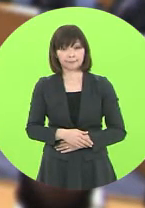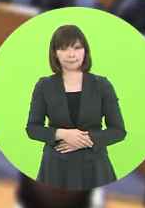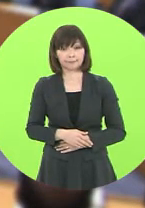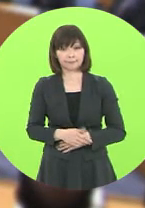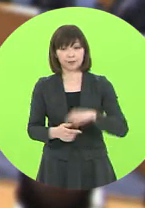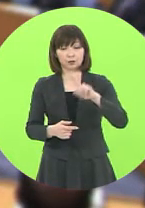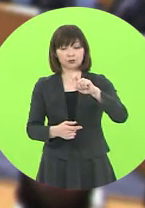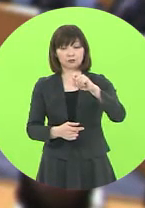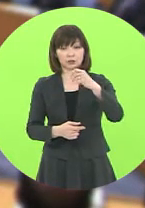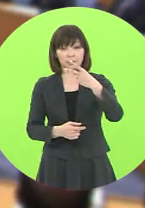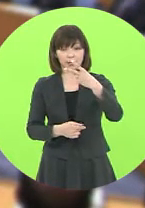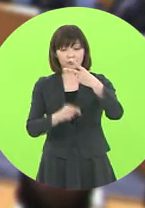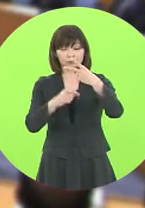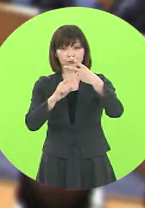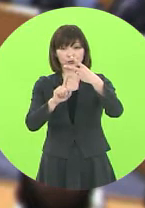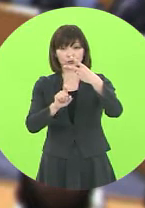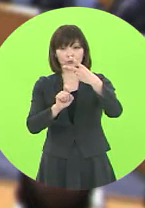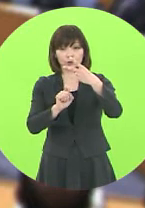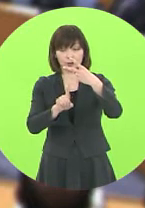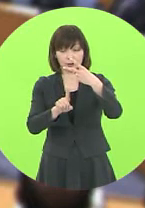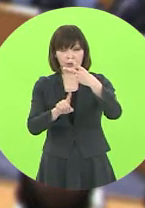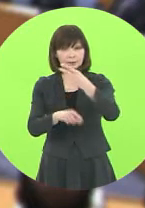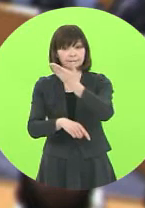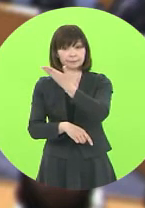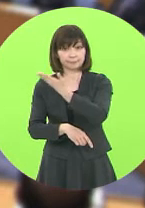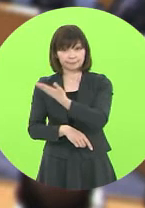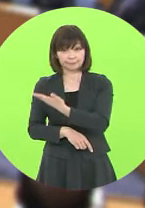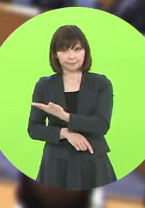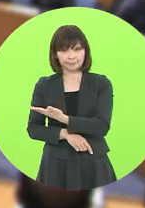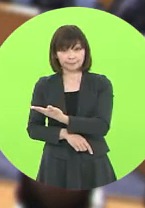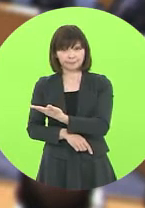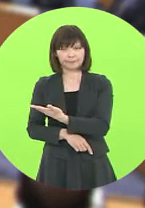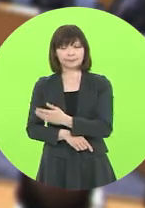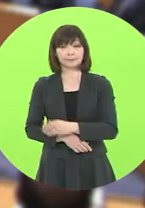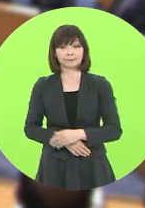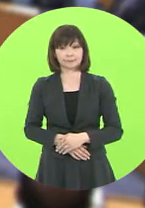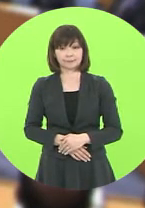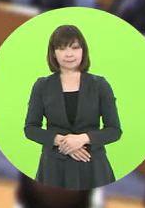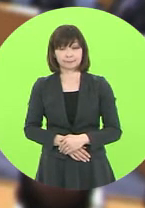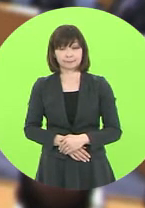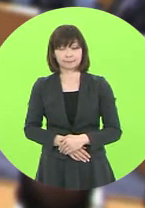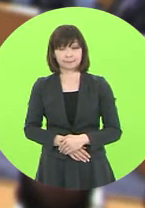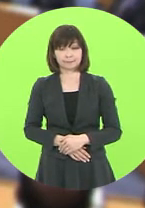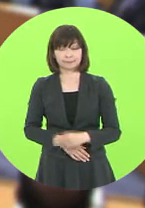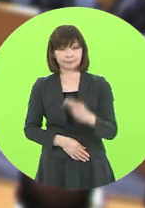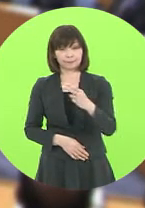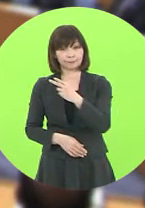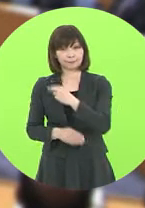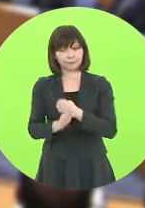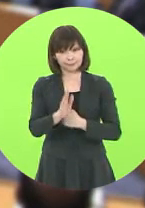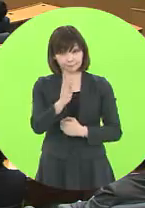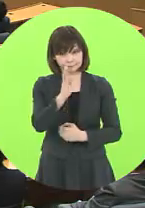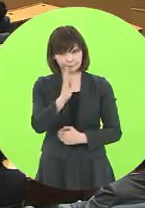12月11日に行われたこちらの3つの質問です。それではご覧ください